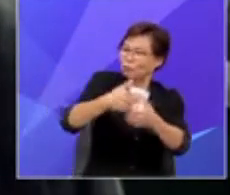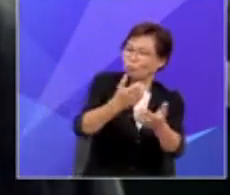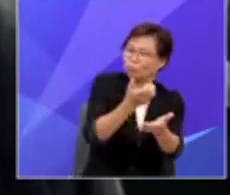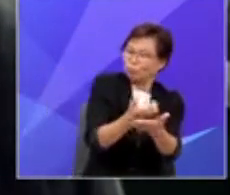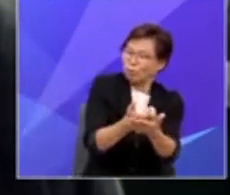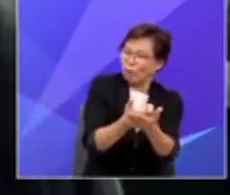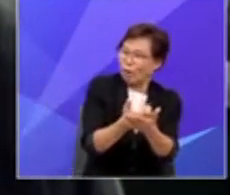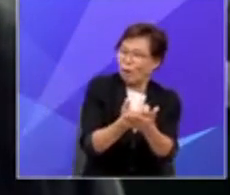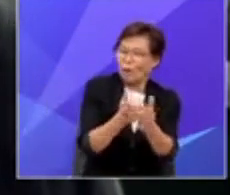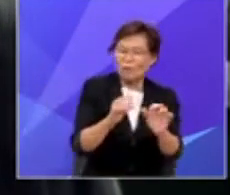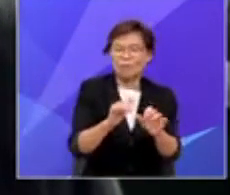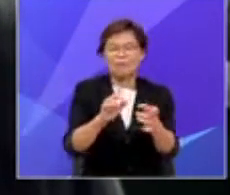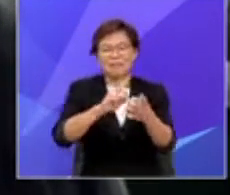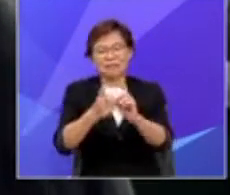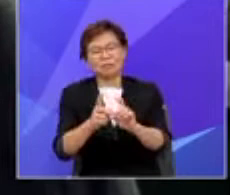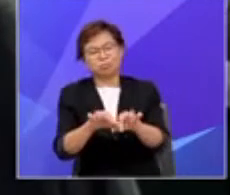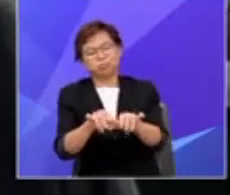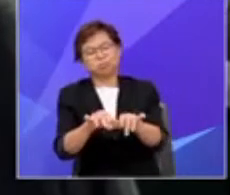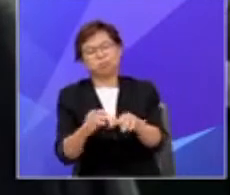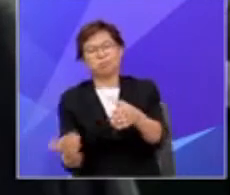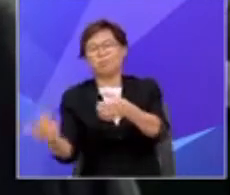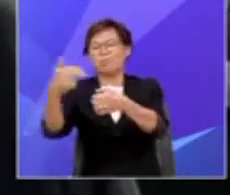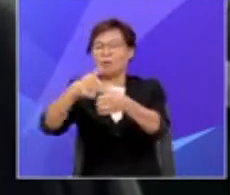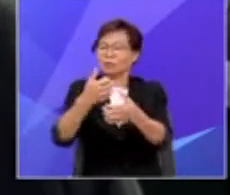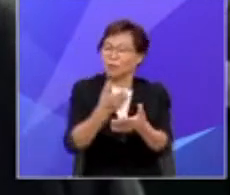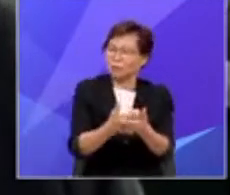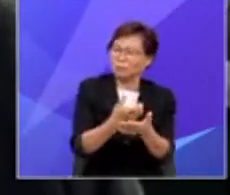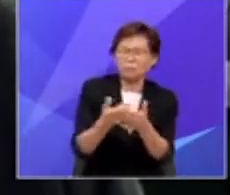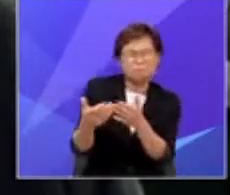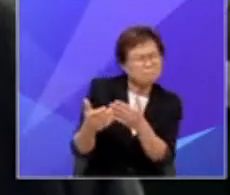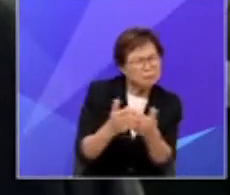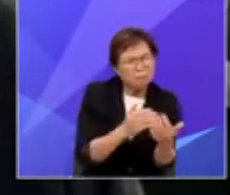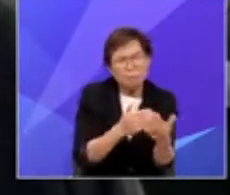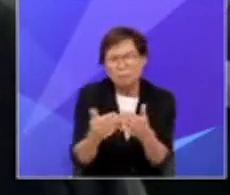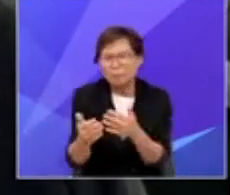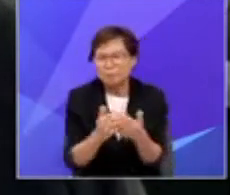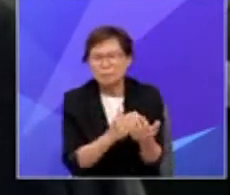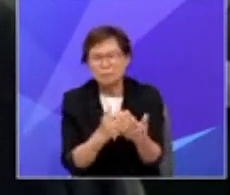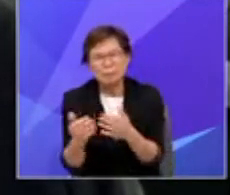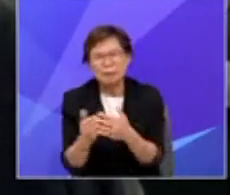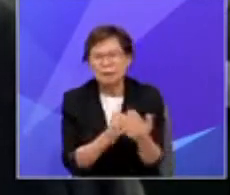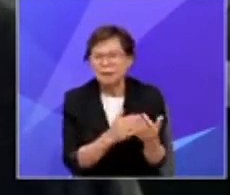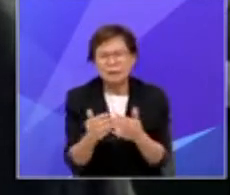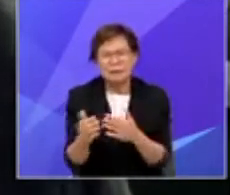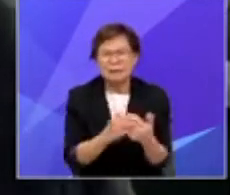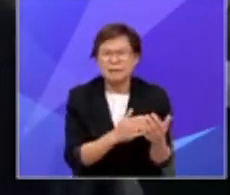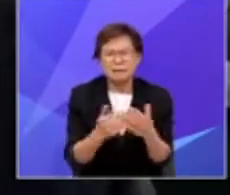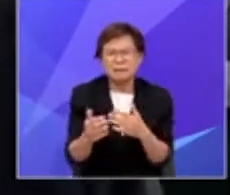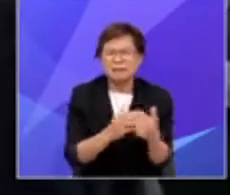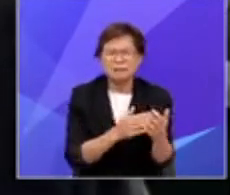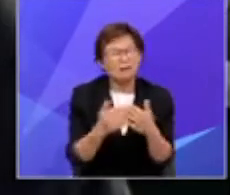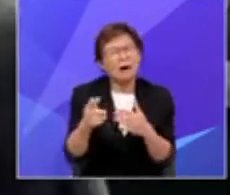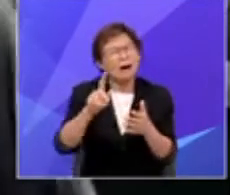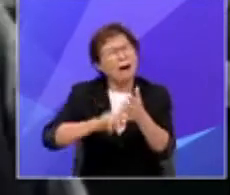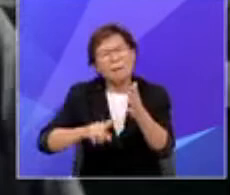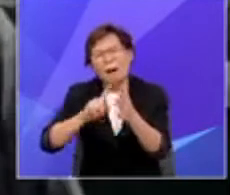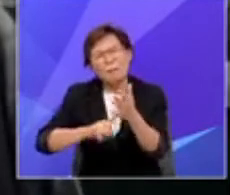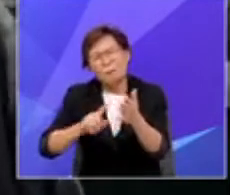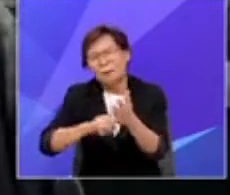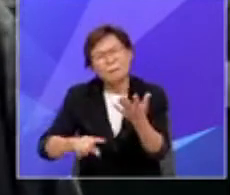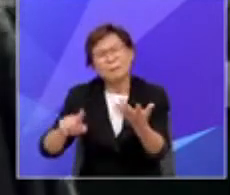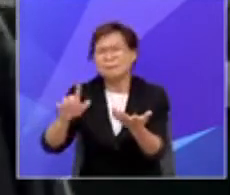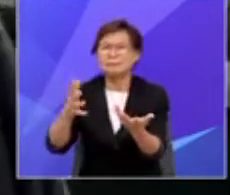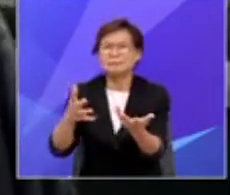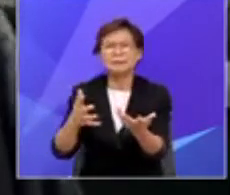Ming takhir kita punya dateng yuk besok kalau jadi